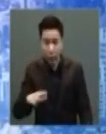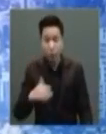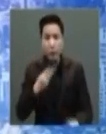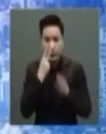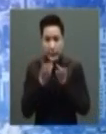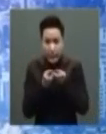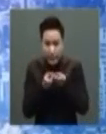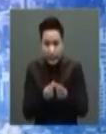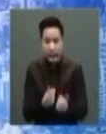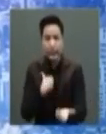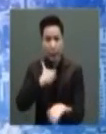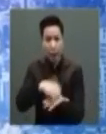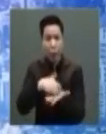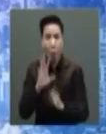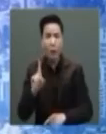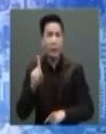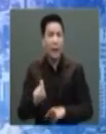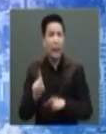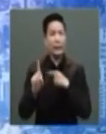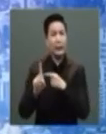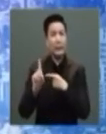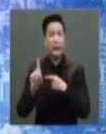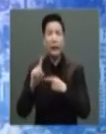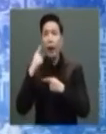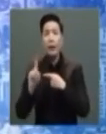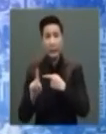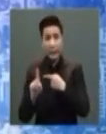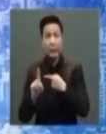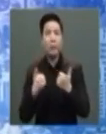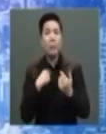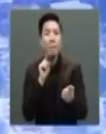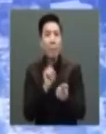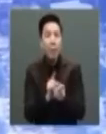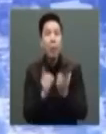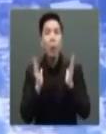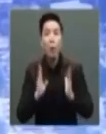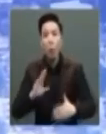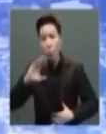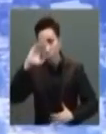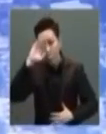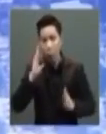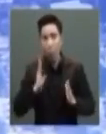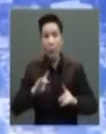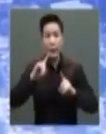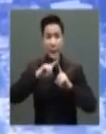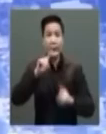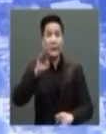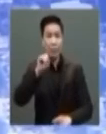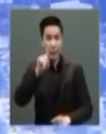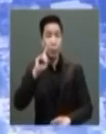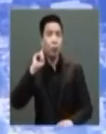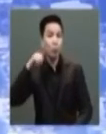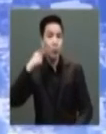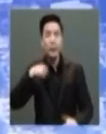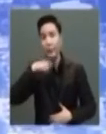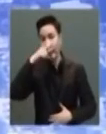านการณ์การแพร่ระบาดของโรคเชื้อไวรัสโควิด-19ได้มีการเปิดเผยถึงรายละเอียดของผู้ป่วยรายล่